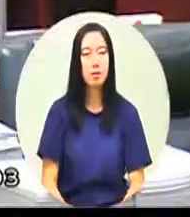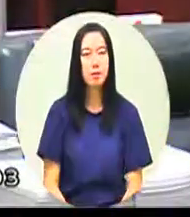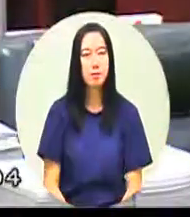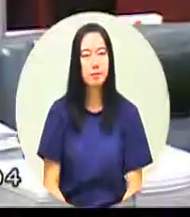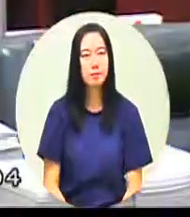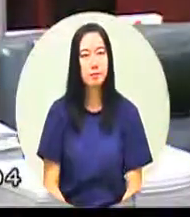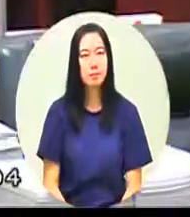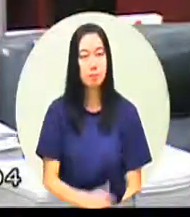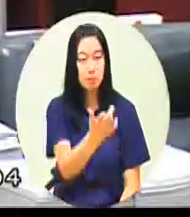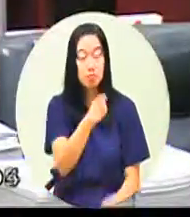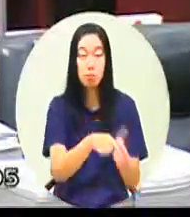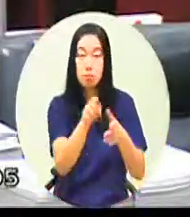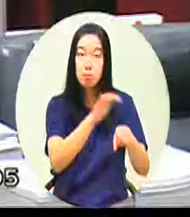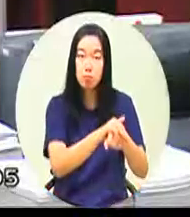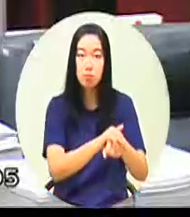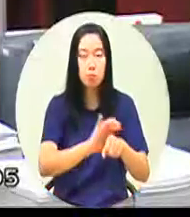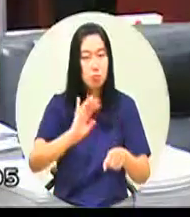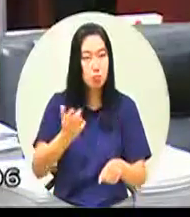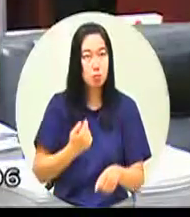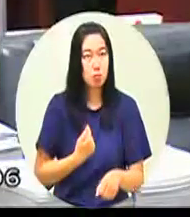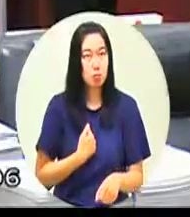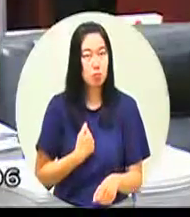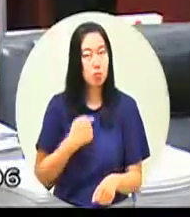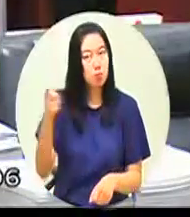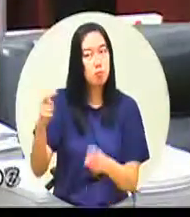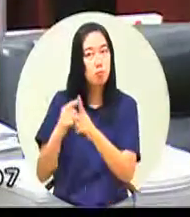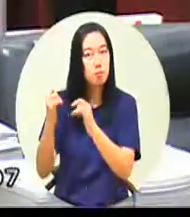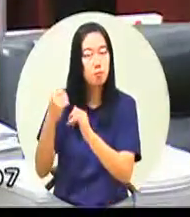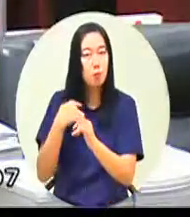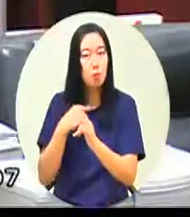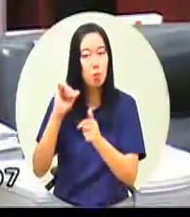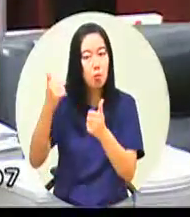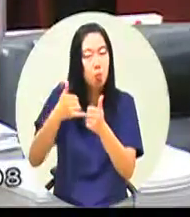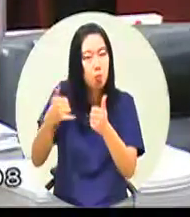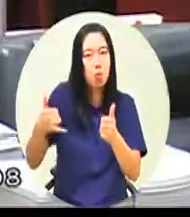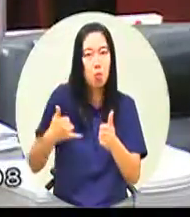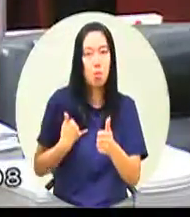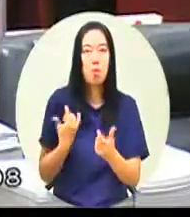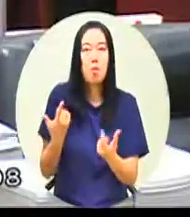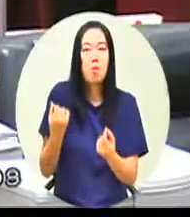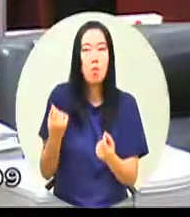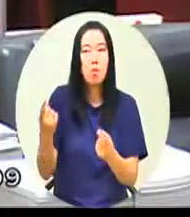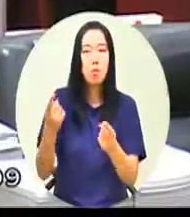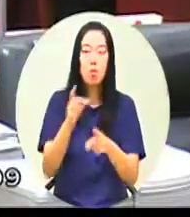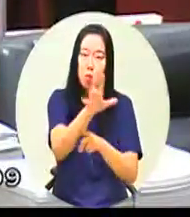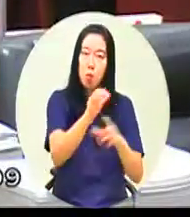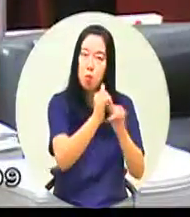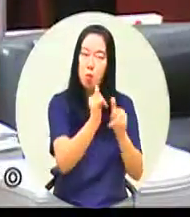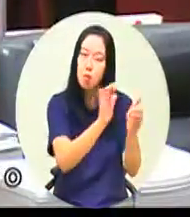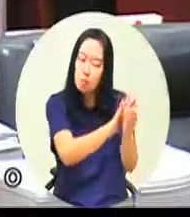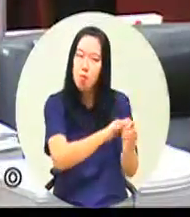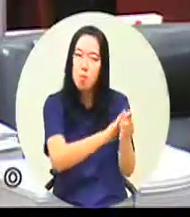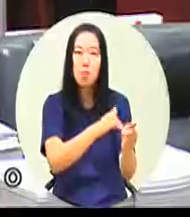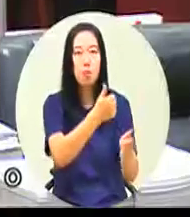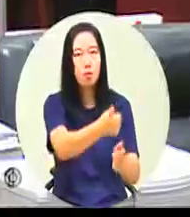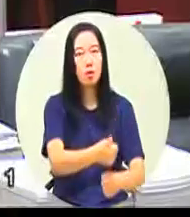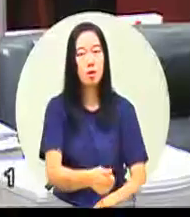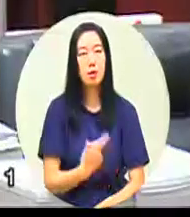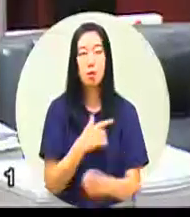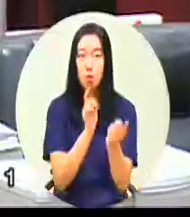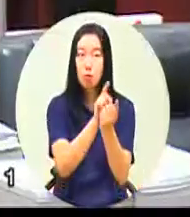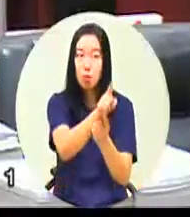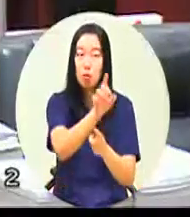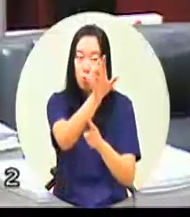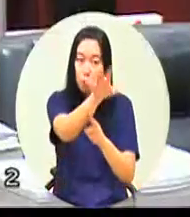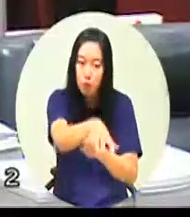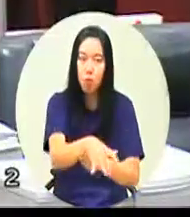是农业专家了不过我们站在民意代表的立场，我们要疼惜农民一定要跳起。对农民应